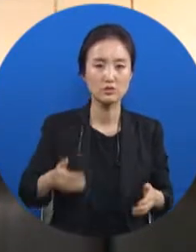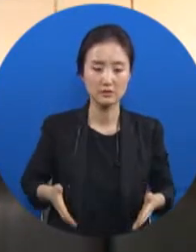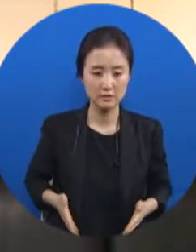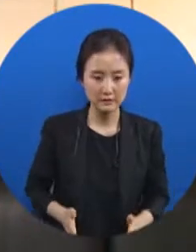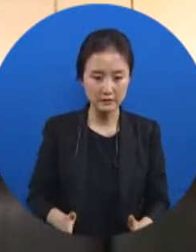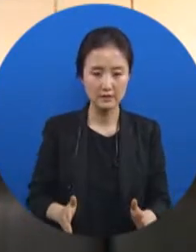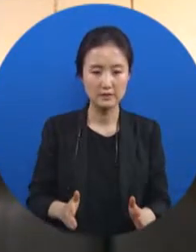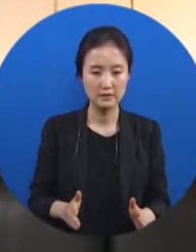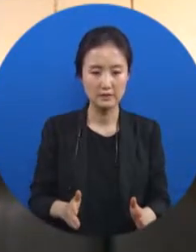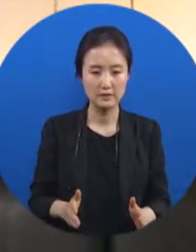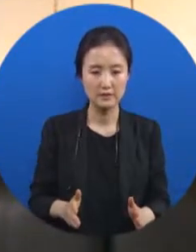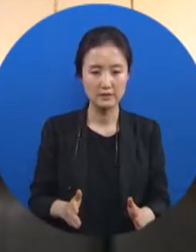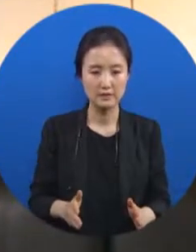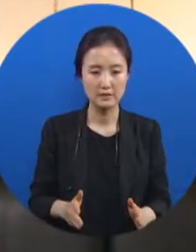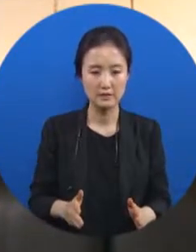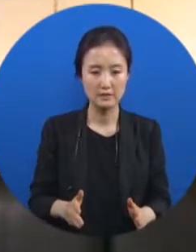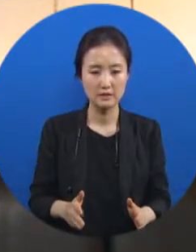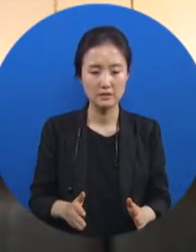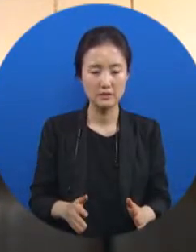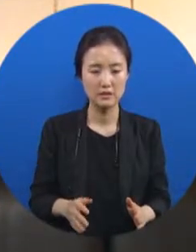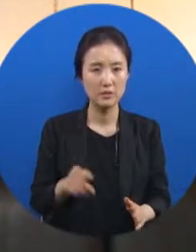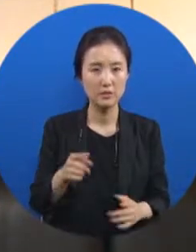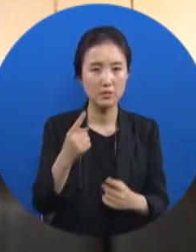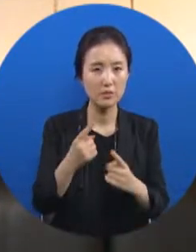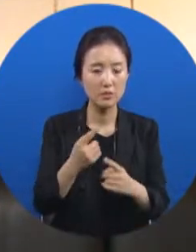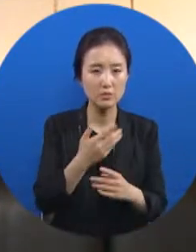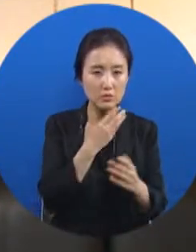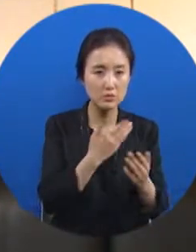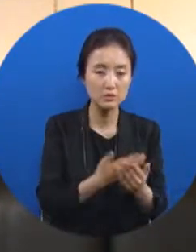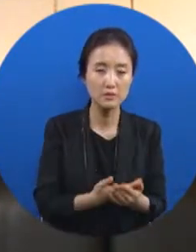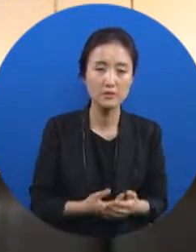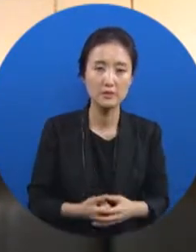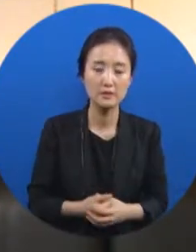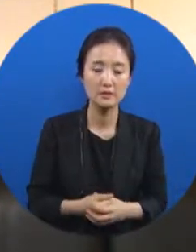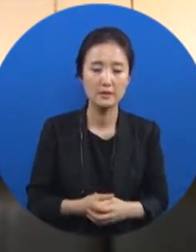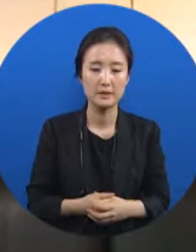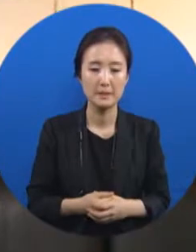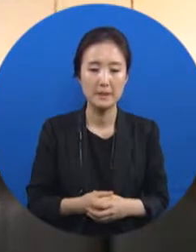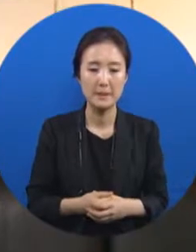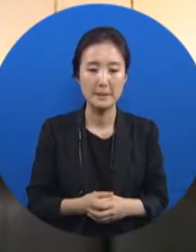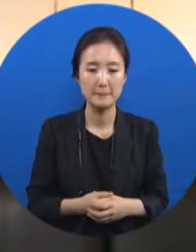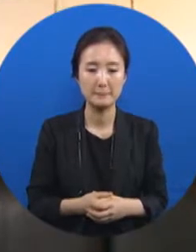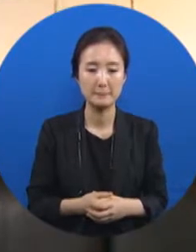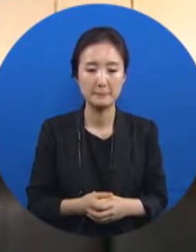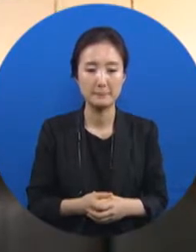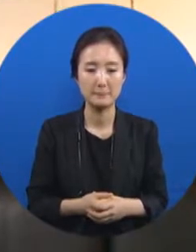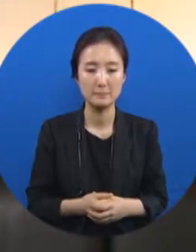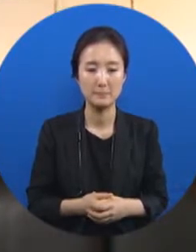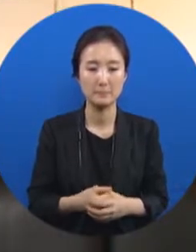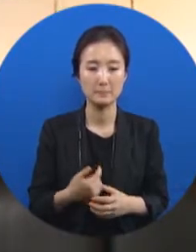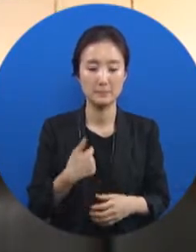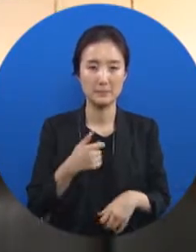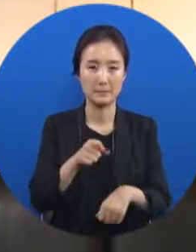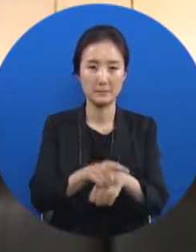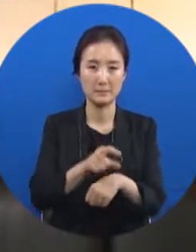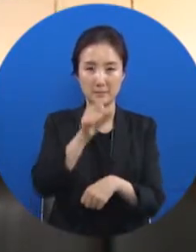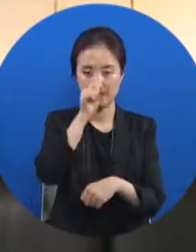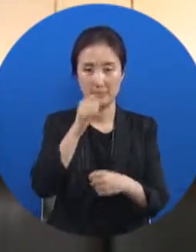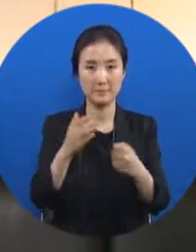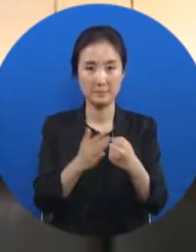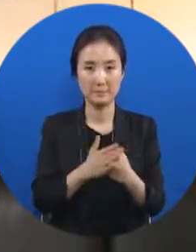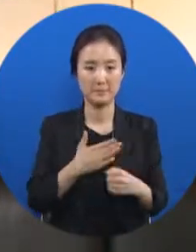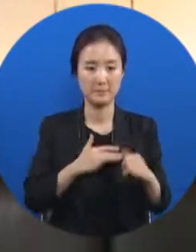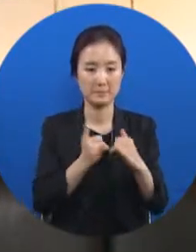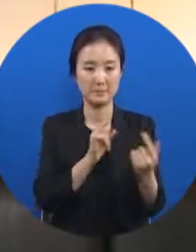예. 저도 그 사이에 성격이 좋으니까 선배님들, 형님들을 많이 만들어 놓은 거죠. 그래서 그 당시에 그분들이